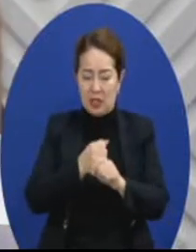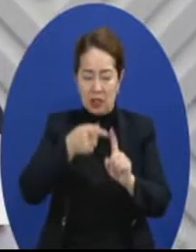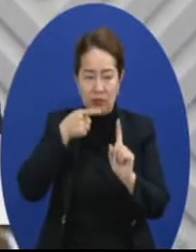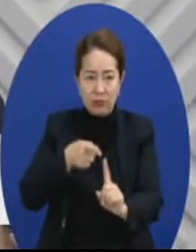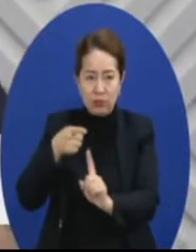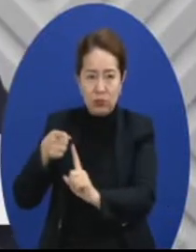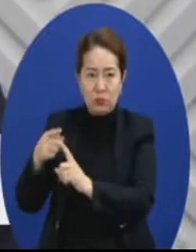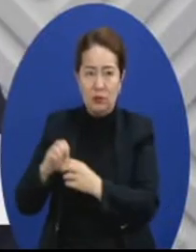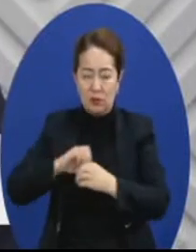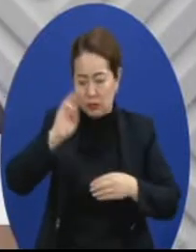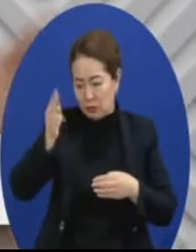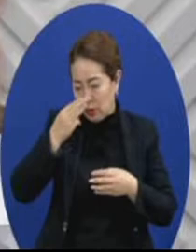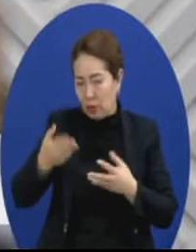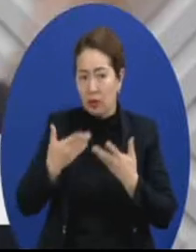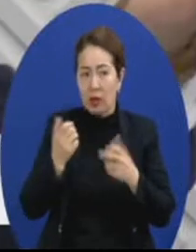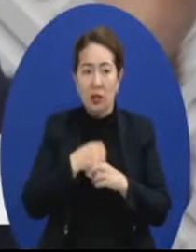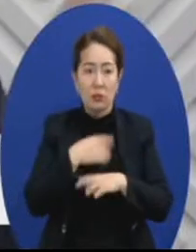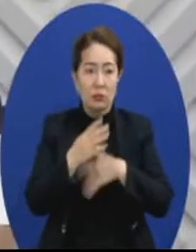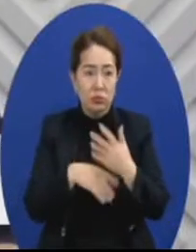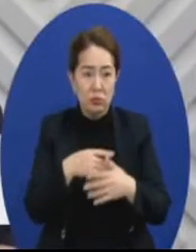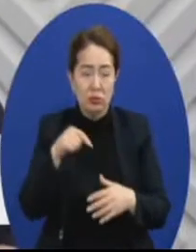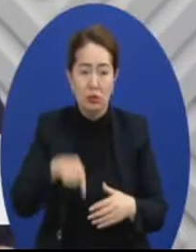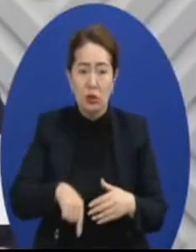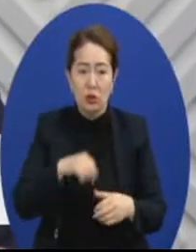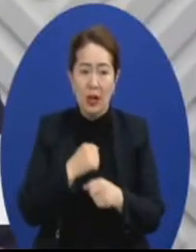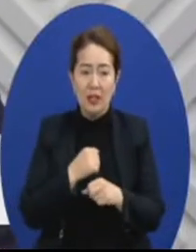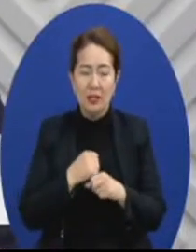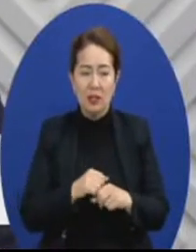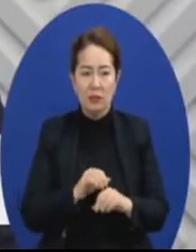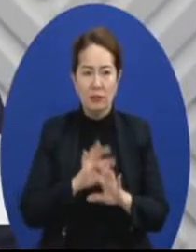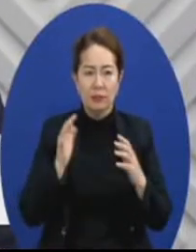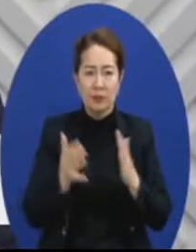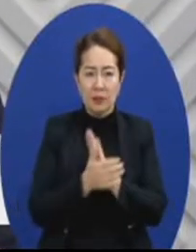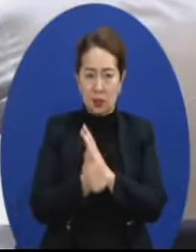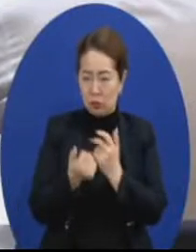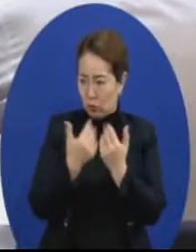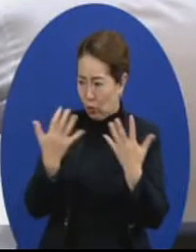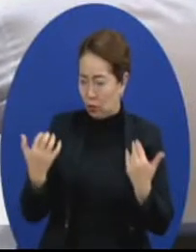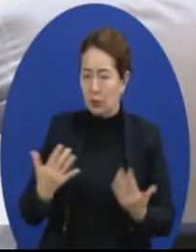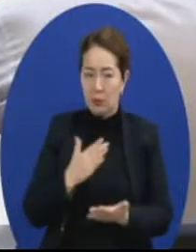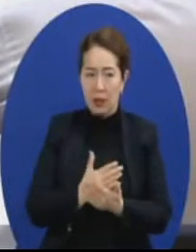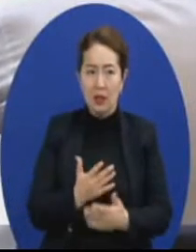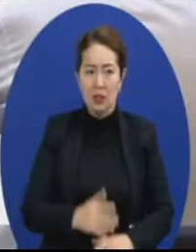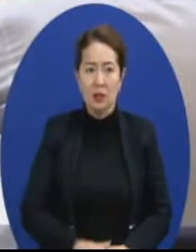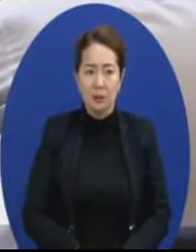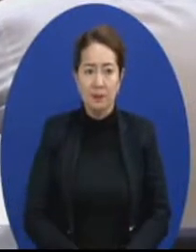ажлын чиг үүргийн маш тодорхой өгөөд ажилчлал энэ дотор ажиллах айлын чадвартай хүмүүс зөндөө олон байгаа.